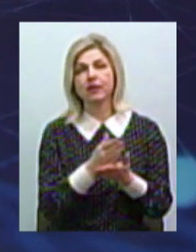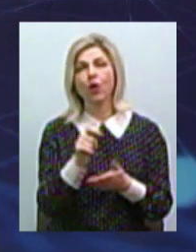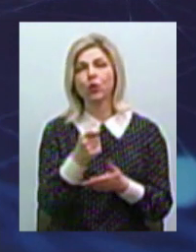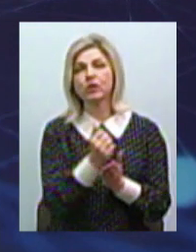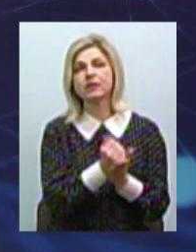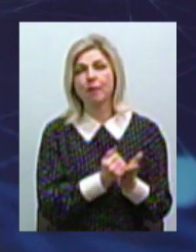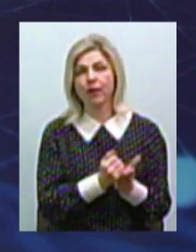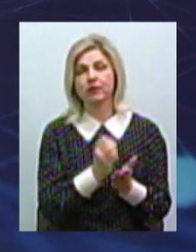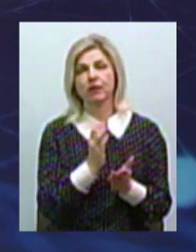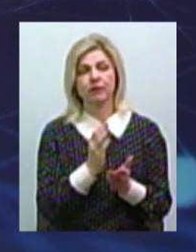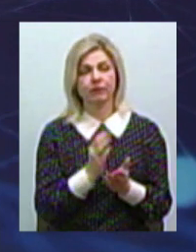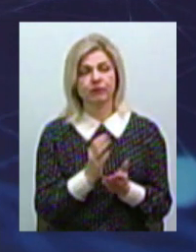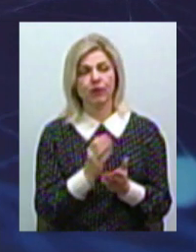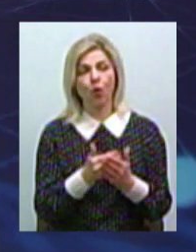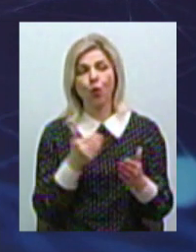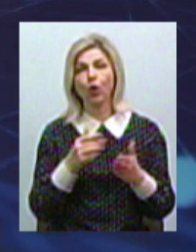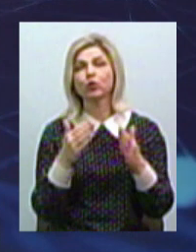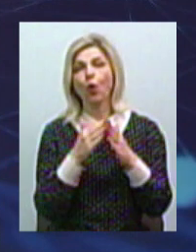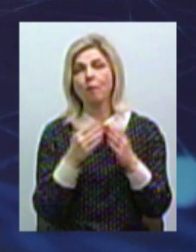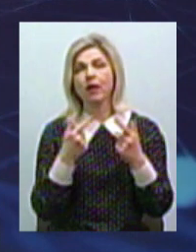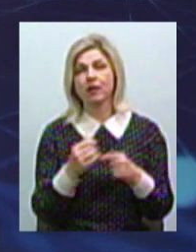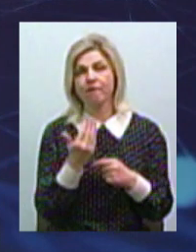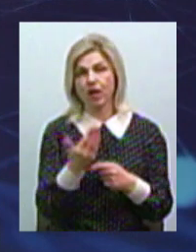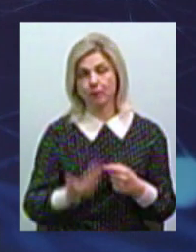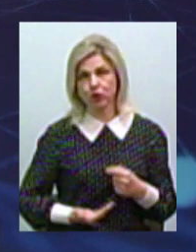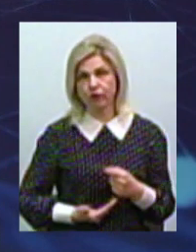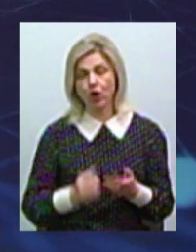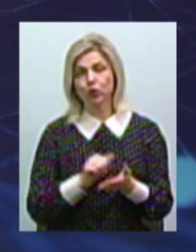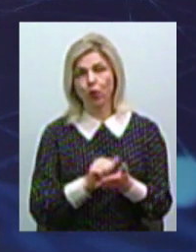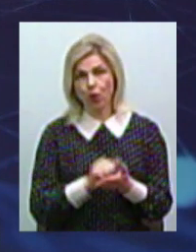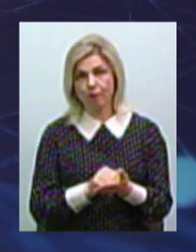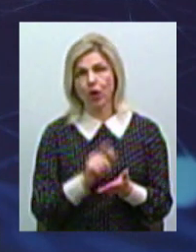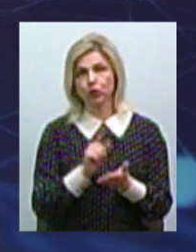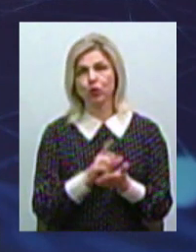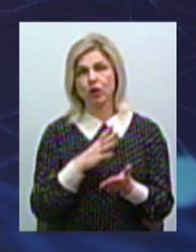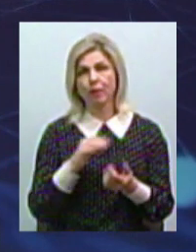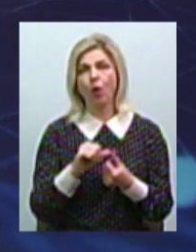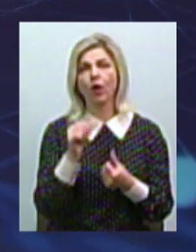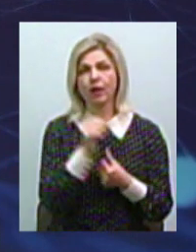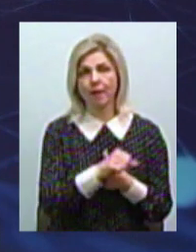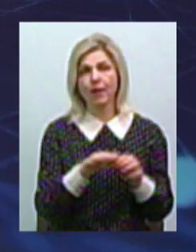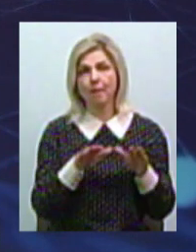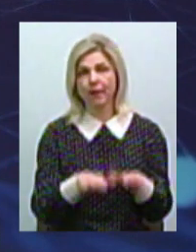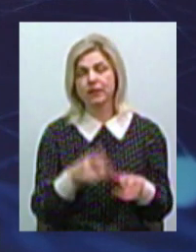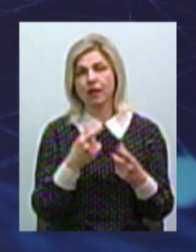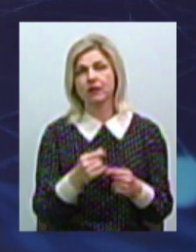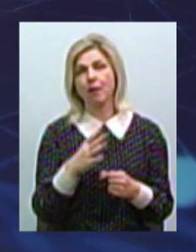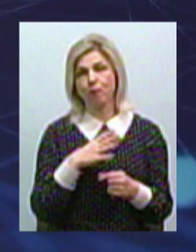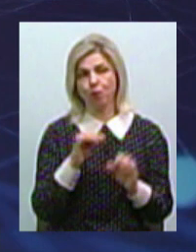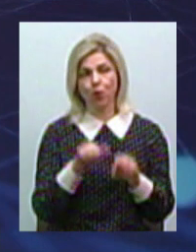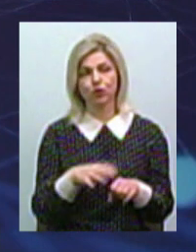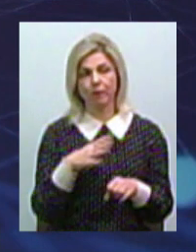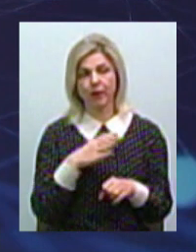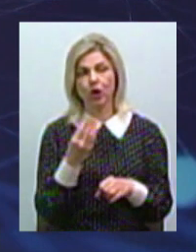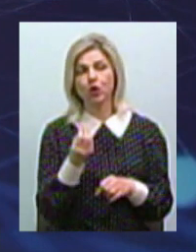запасні, наприклад, від приміщення, де ви проживаєте. Документи мають бути якісь окремо місце, де у вас може бути якась